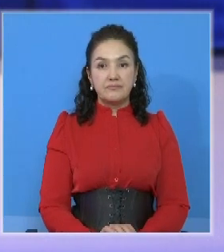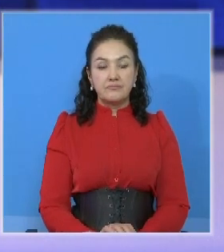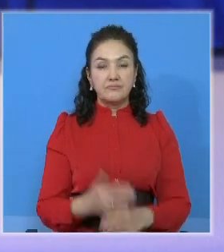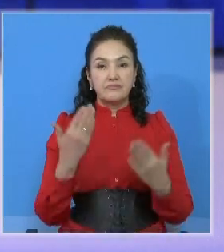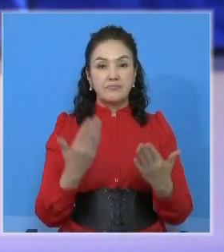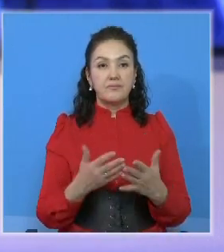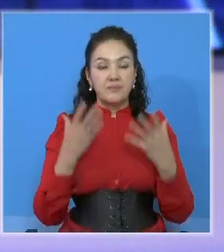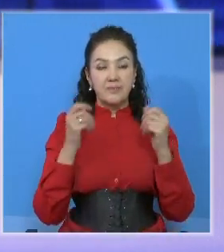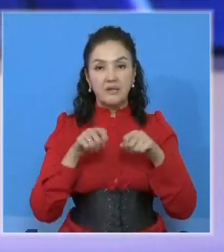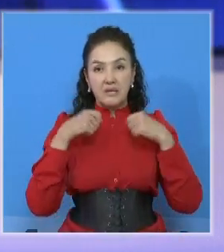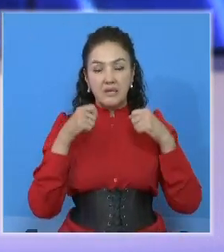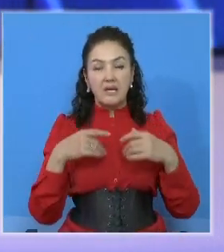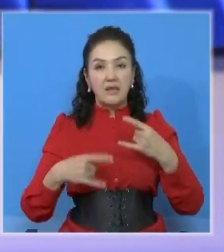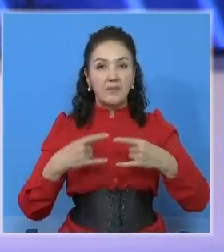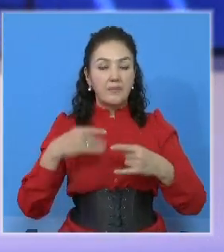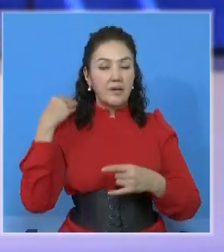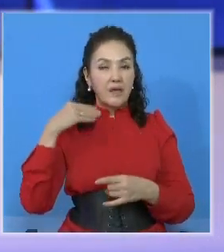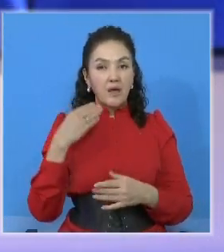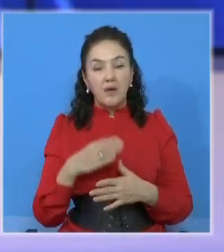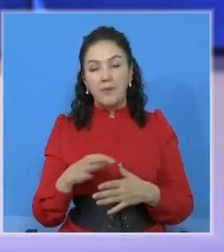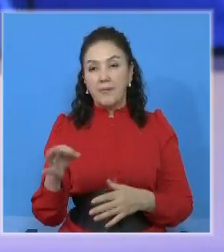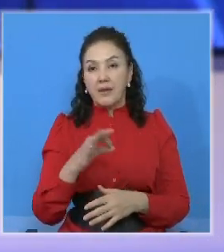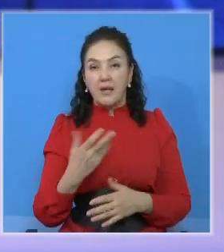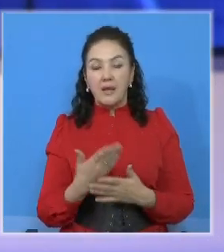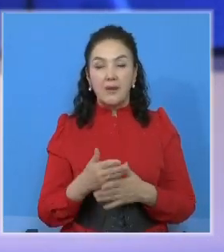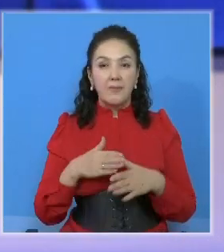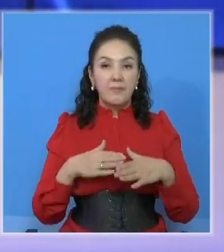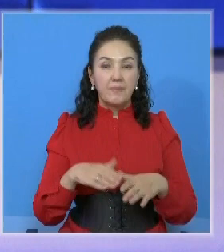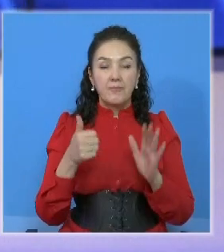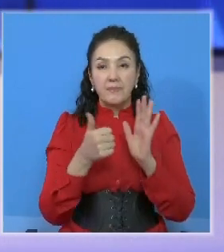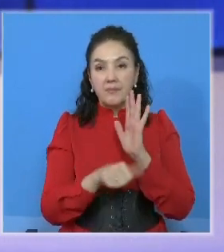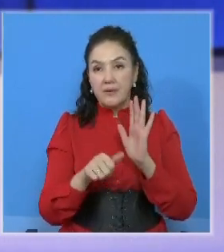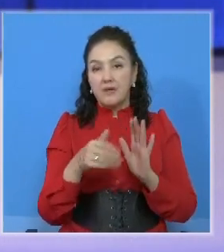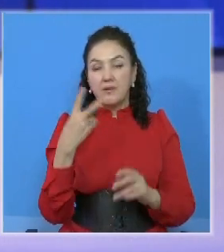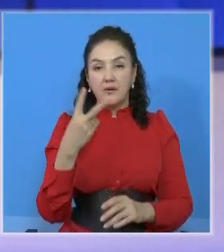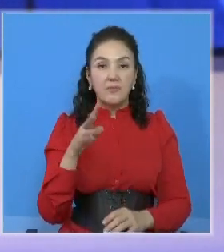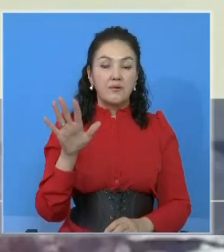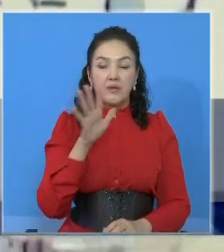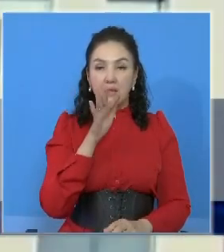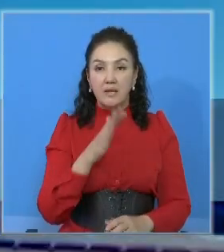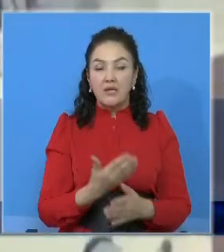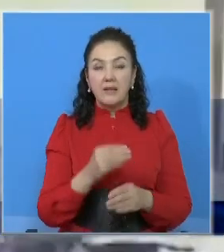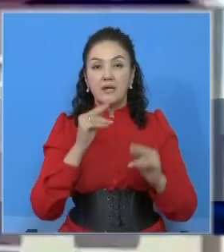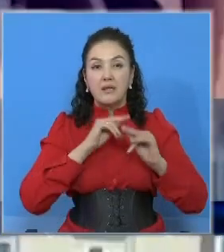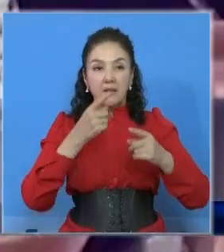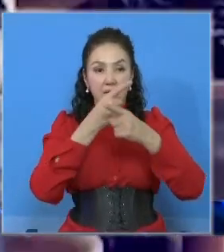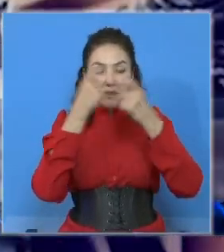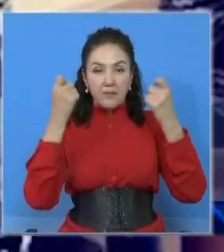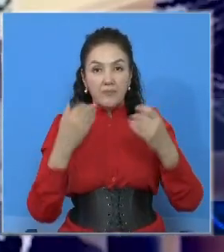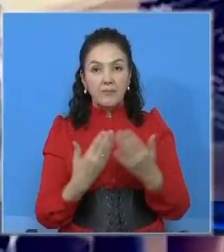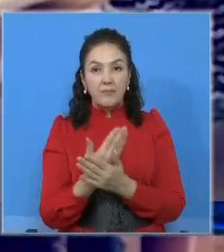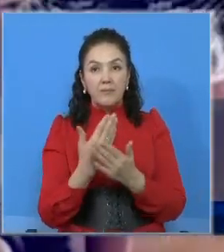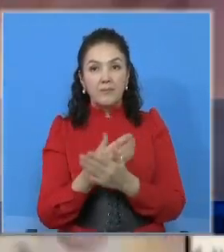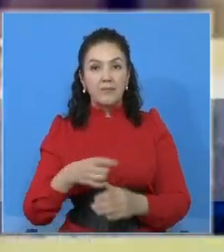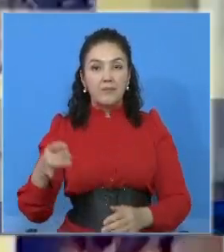Привет Сегодня день рождения телеканала Актобе областной канал на протяжении 62 лет непрерывно сообщает актуальные